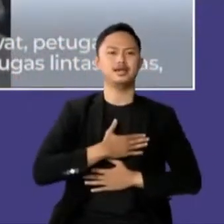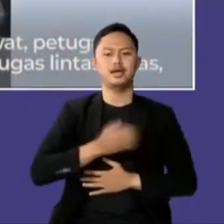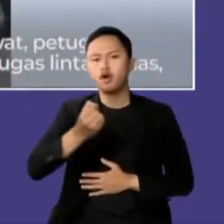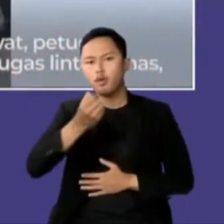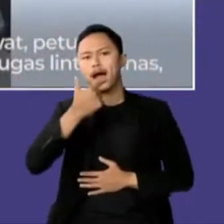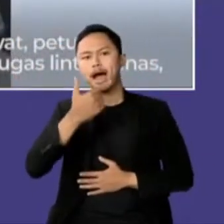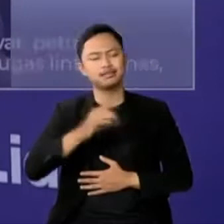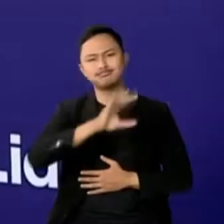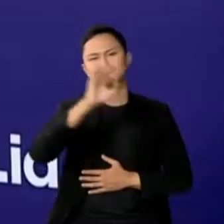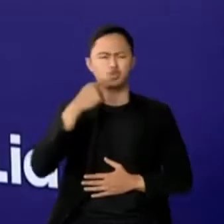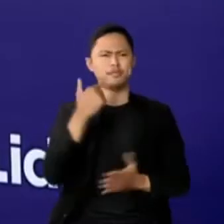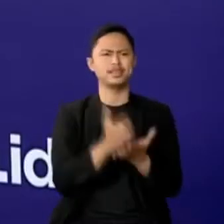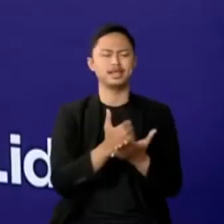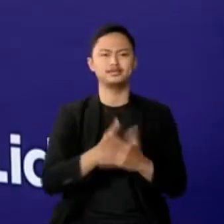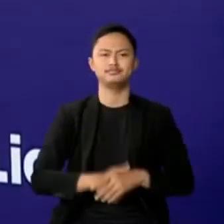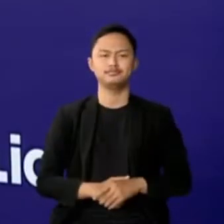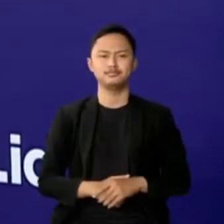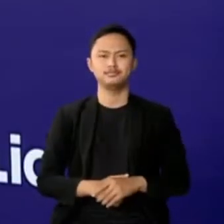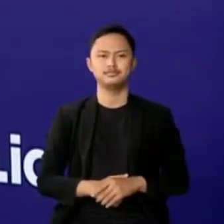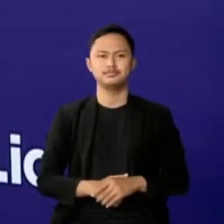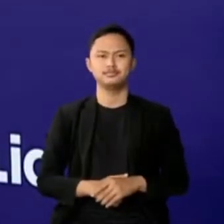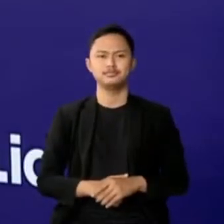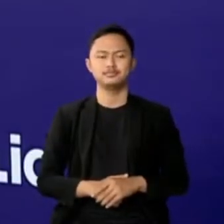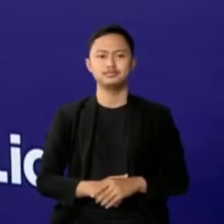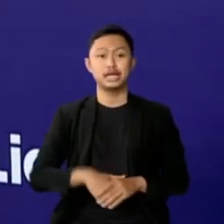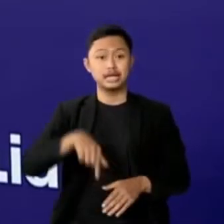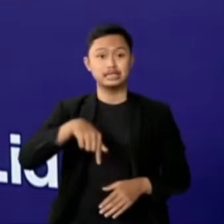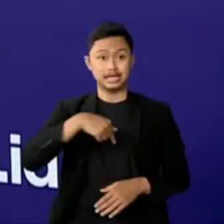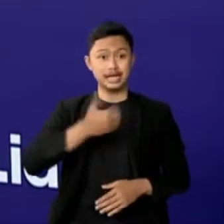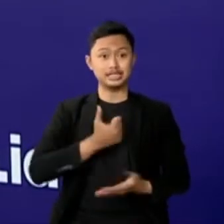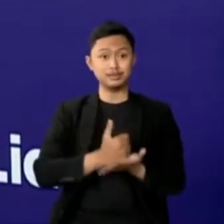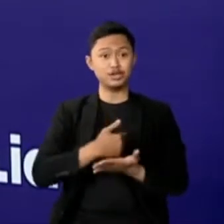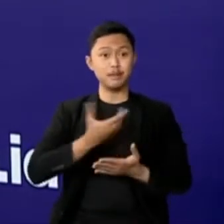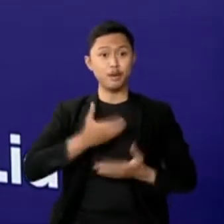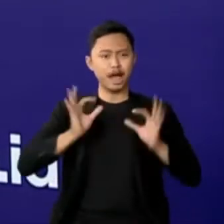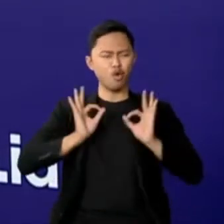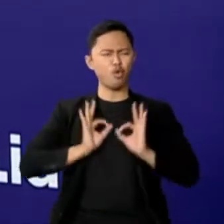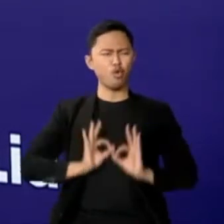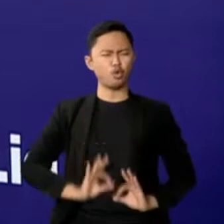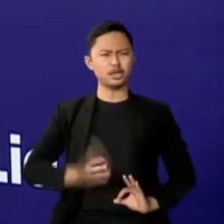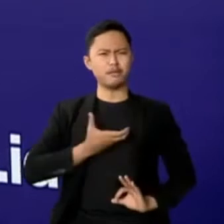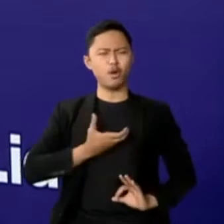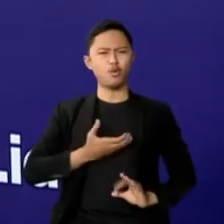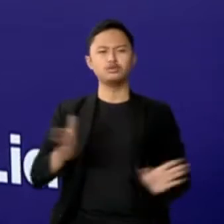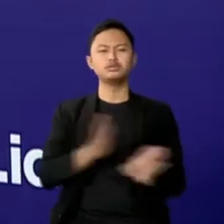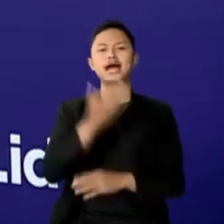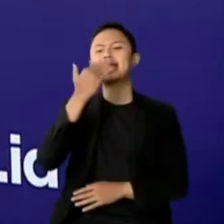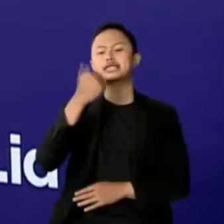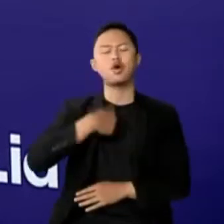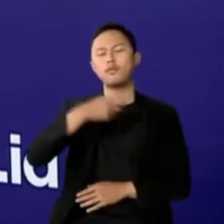yang paling penting dan memang saya ini kan monyet dietnya maunya langsing selama ini enggak makan nasi